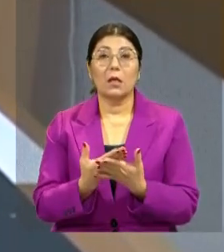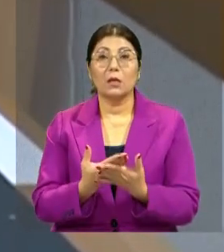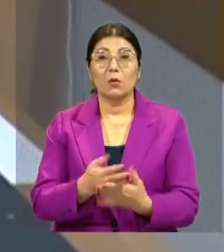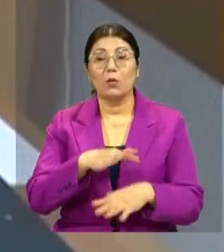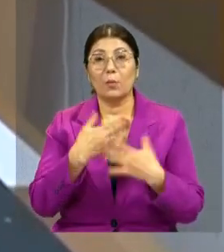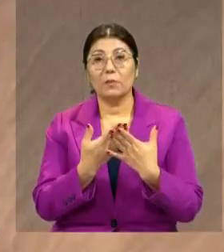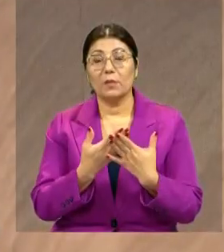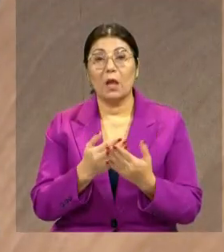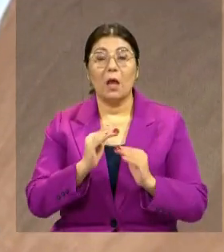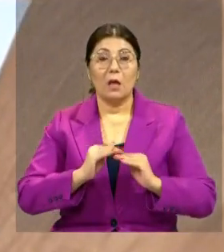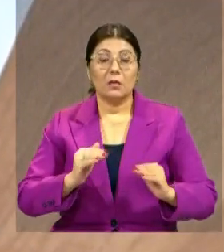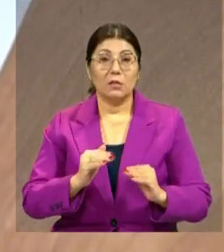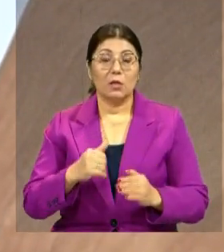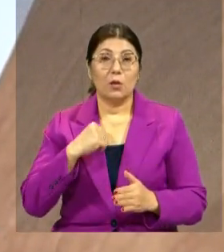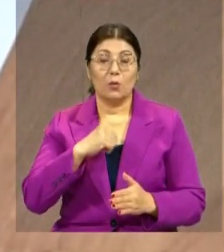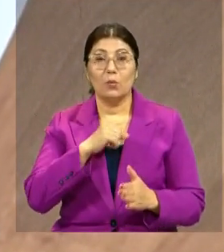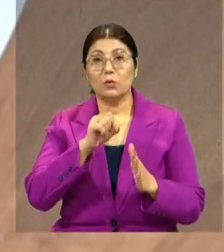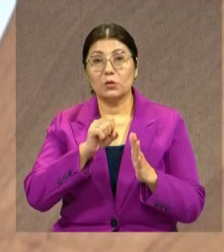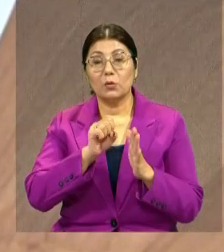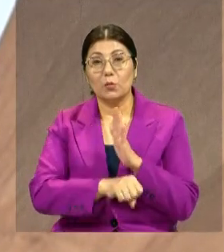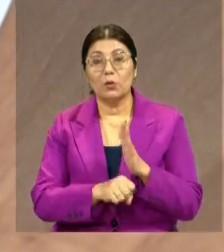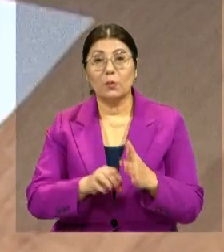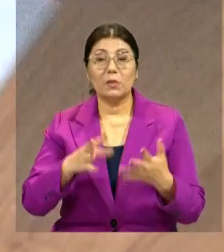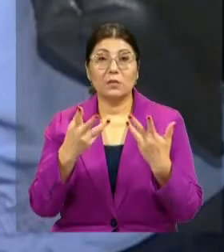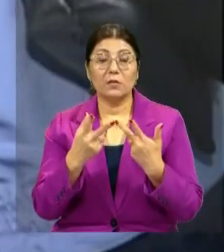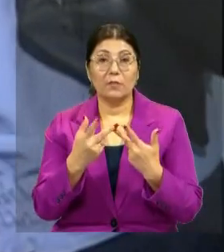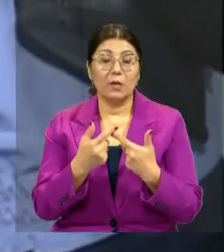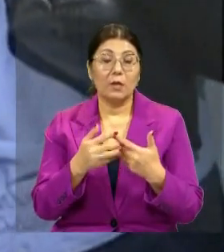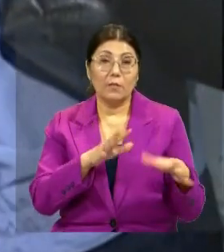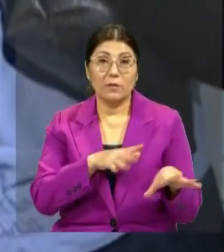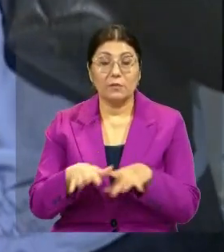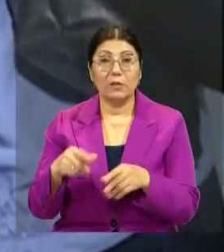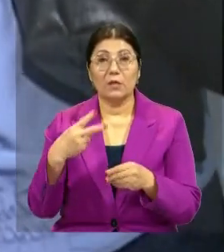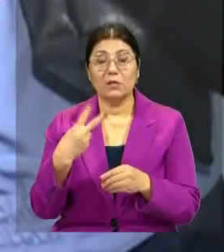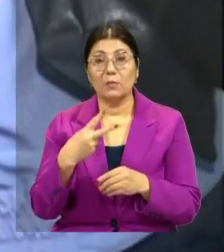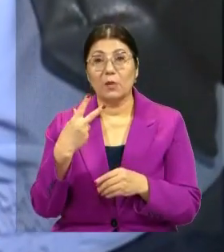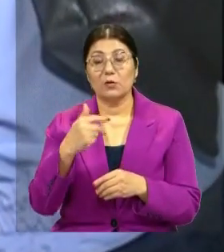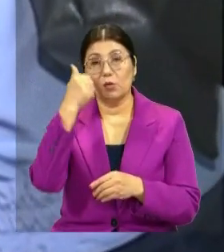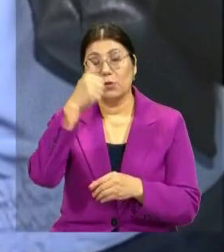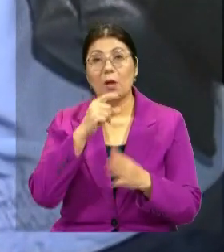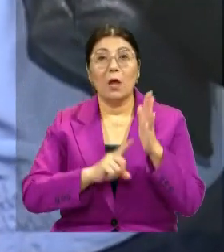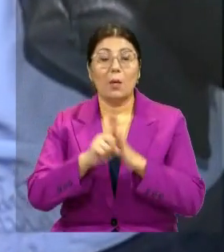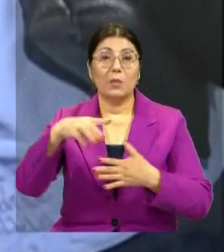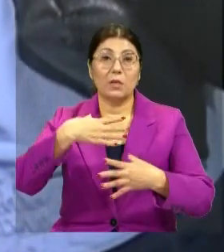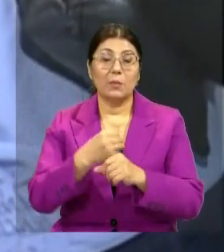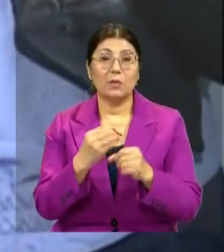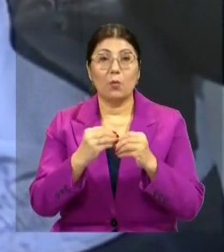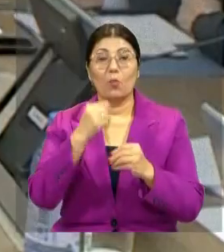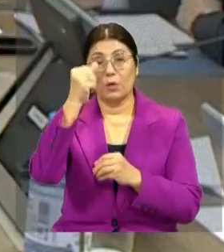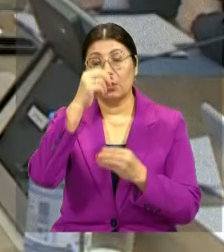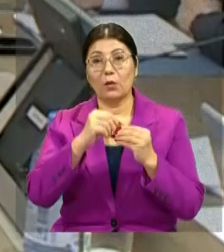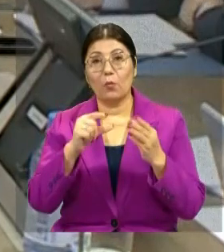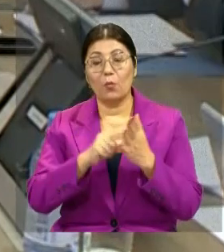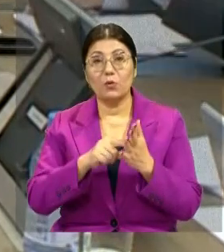кәмелетке толмағандардың өз-өзіне қол жұмсау әрекеттерінің саны 2023 жылдың басынан бері төмендеді. Яғни 10 айда